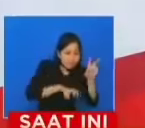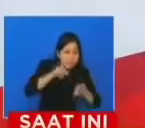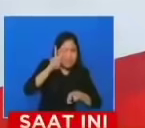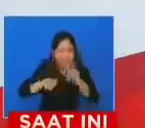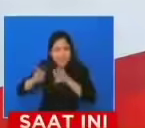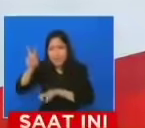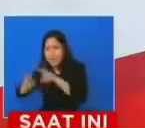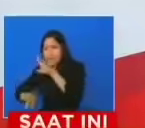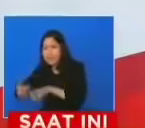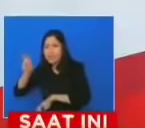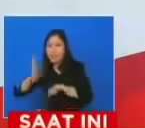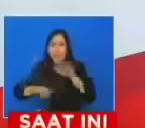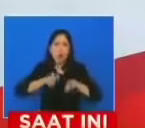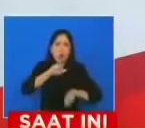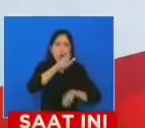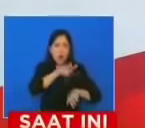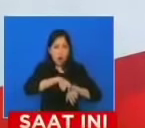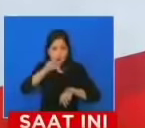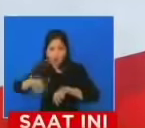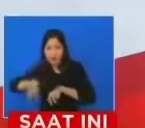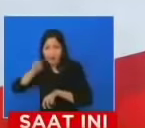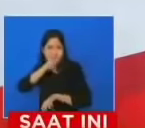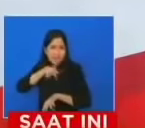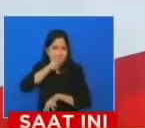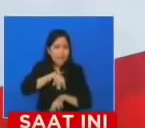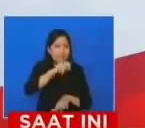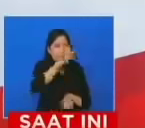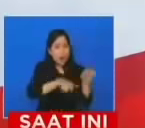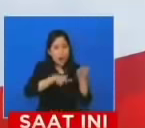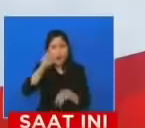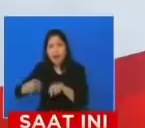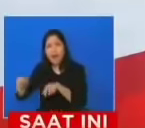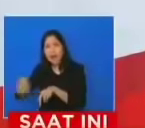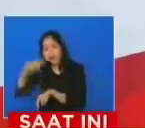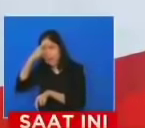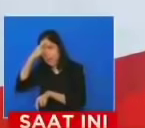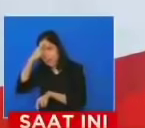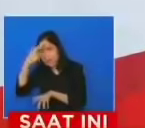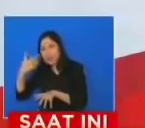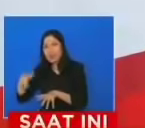penjaringan kasus penelusuran kontak